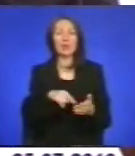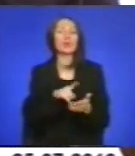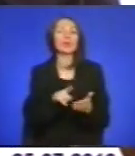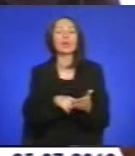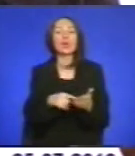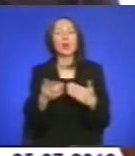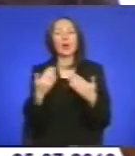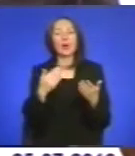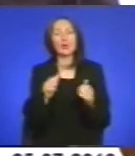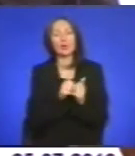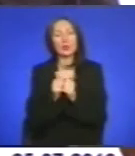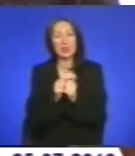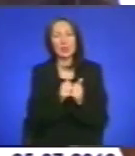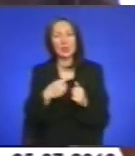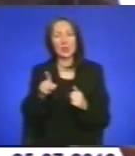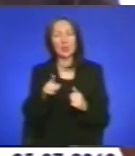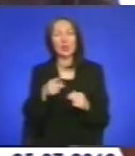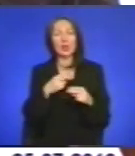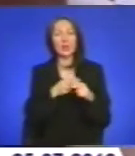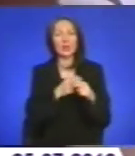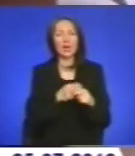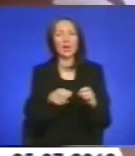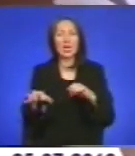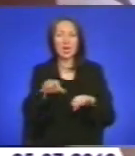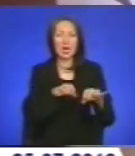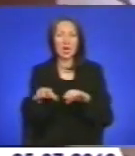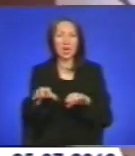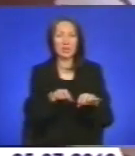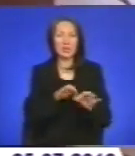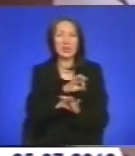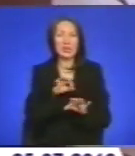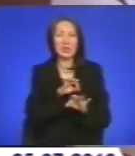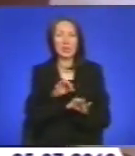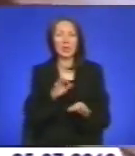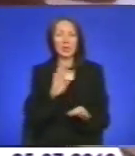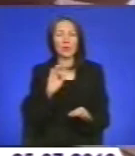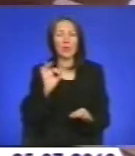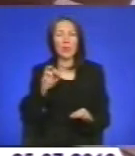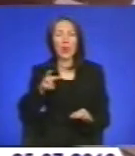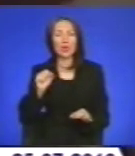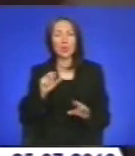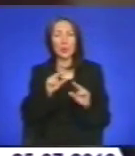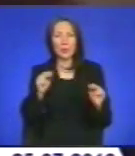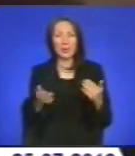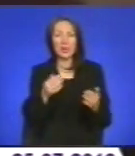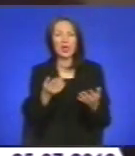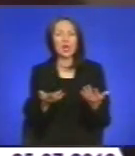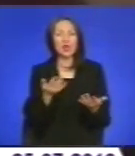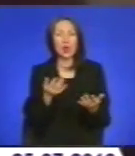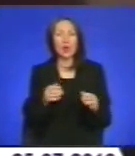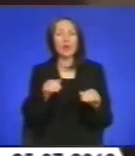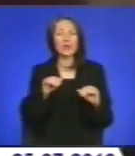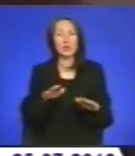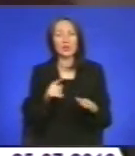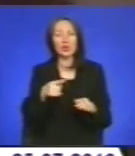з сусідом, інші – стати на заваді шахрайським схемам тощо. Віктор Миколаївич пообіцяв, навіть якщо розв'язання тієї чи іншої проблеми